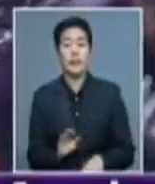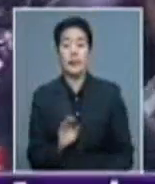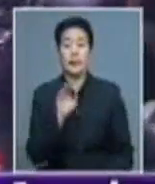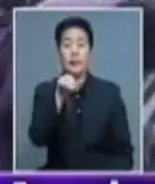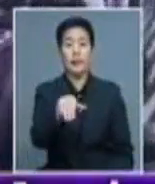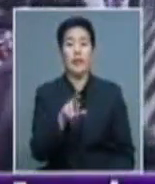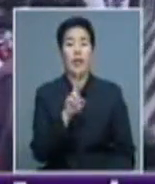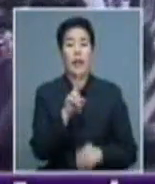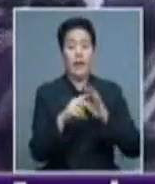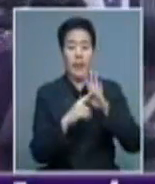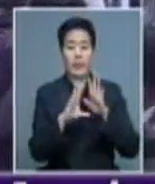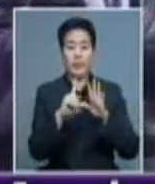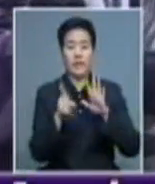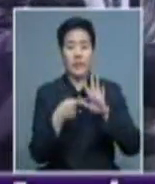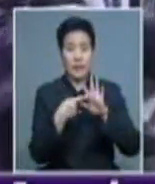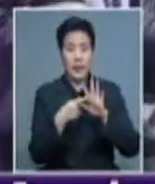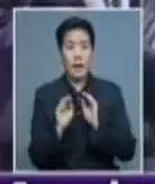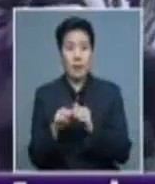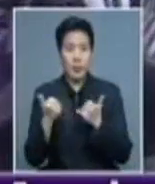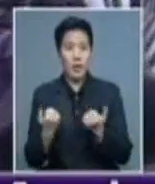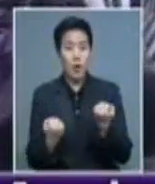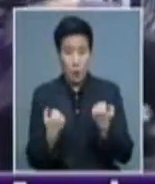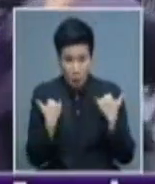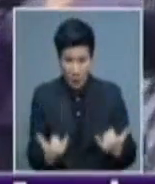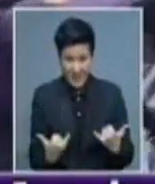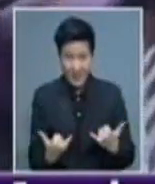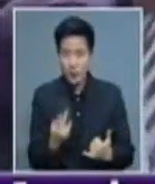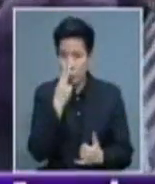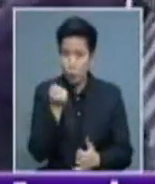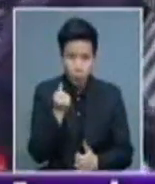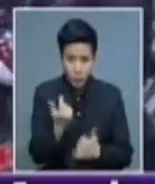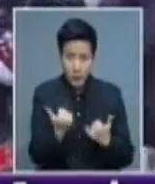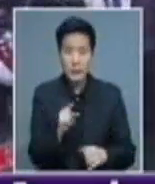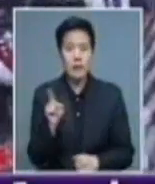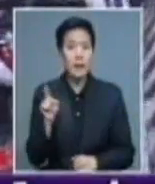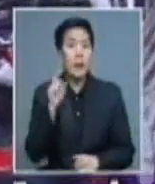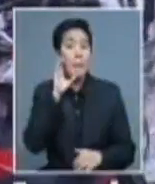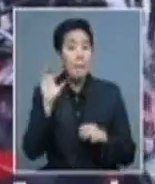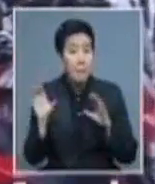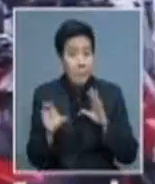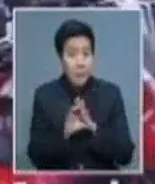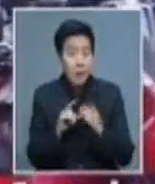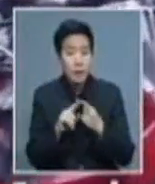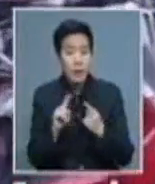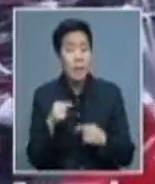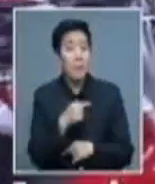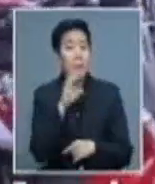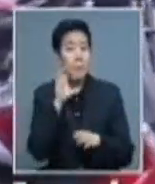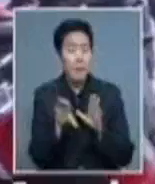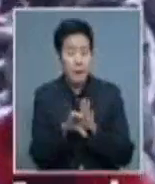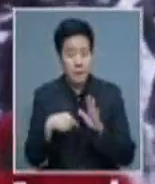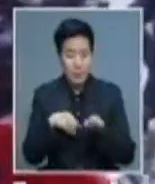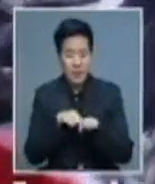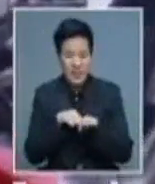ข้ามแยกรัชดาลาดพร้าวสภาพสดๆเลยนะคะการจราจรบนสะพานข้ามแยกรัชดาลาดพร้าวนะคะขาเข้าค่ะค่อนข้างที่จะติดขัดถึงขั้น